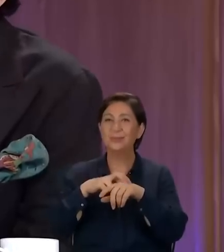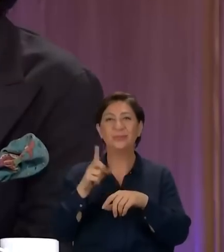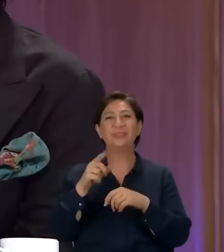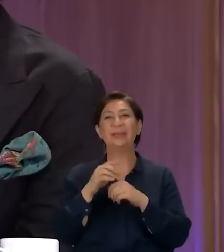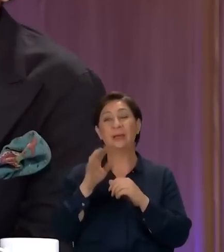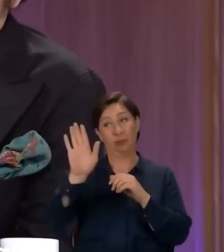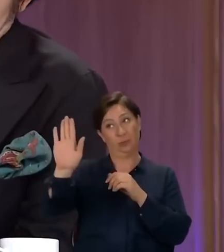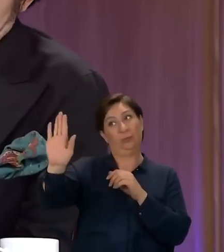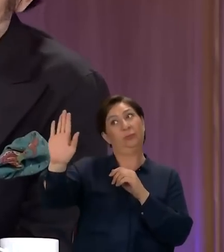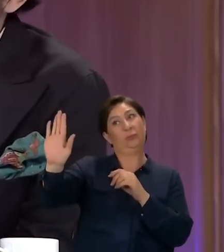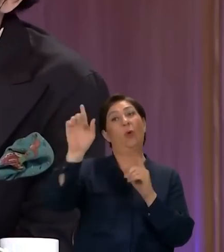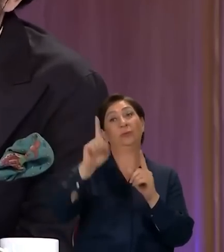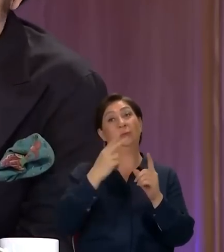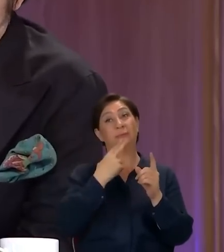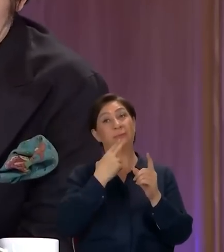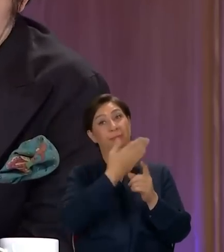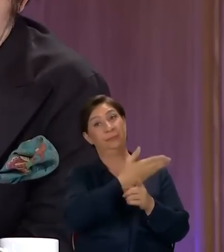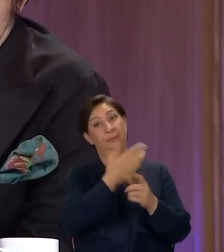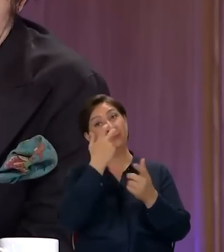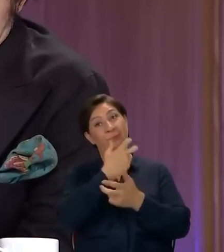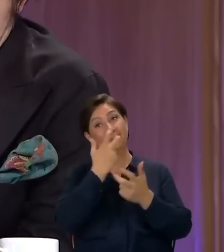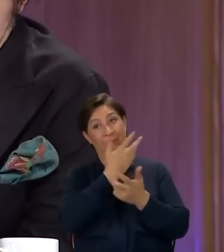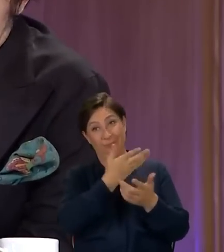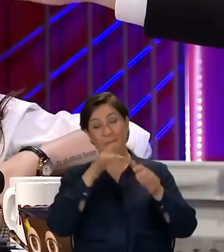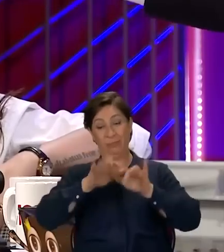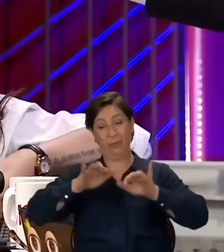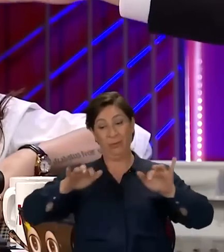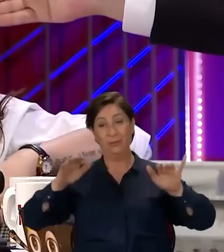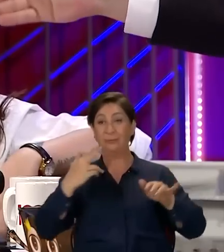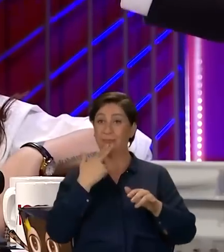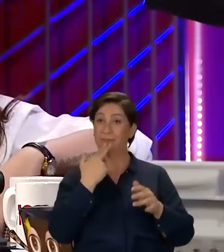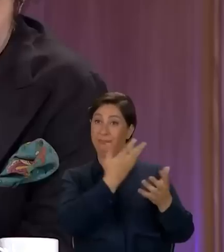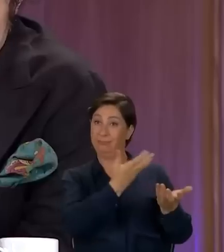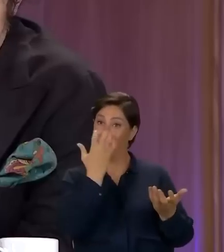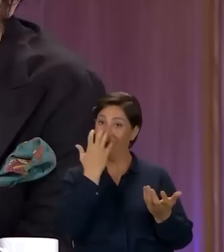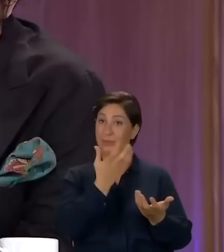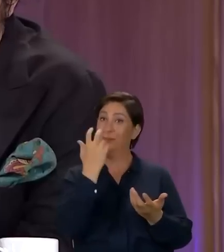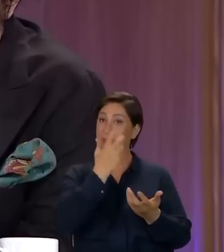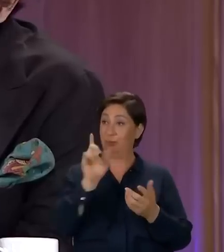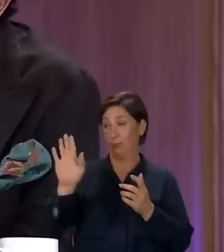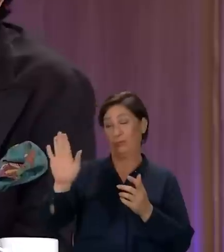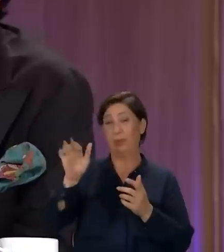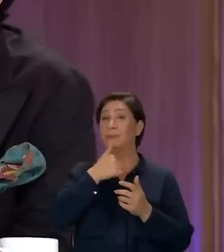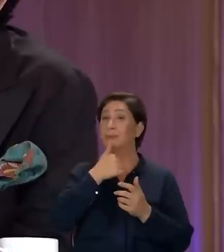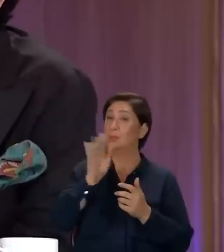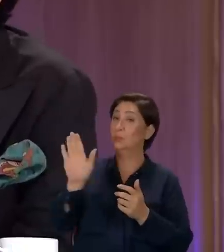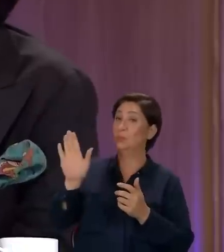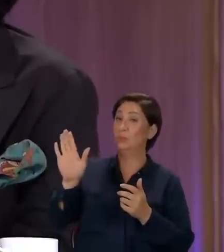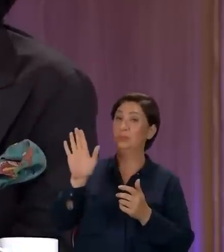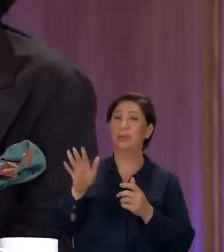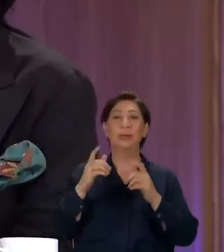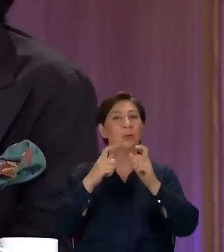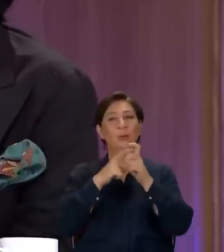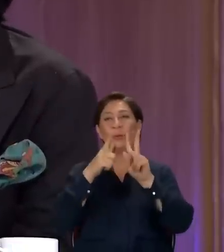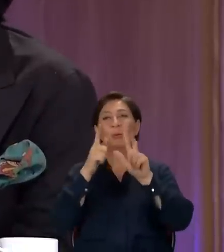falan. Dur bakalım, dur yani şey söyleyecek şimdi, değil mi? Piyano çalacak hanımefendi, şarkı söyleyecek, sen dur bakalım falan diyerekten. Güner